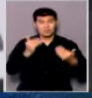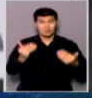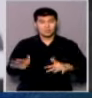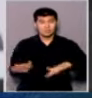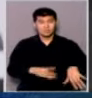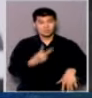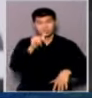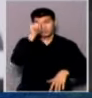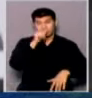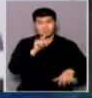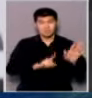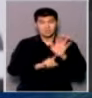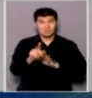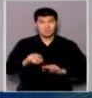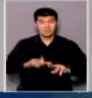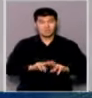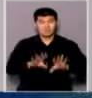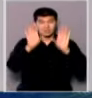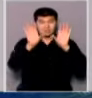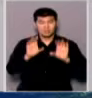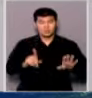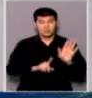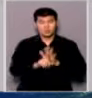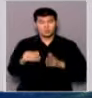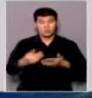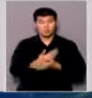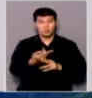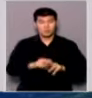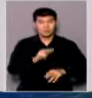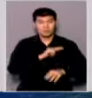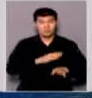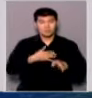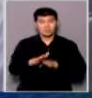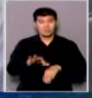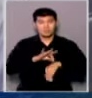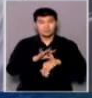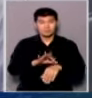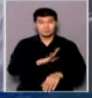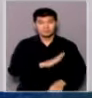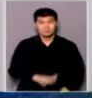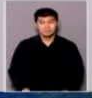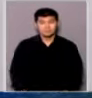Прошло 2 месяца со дня вступления в силу этого закона. Какая работа проделана в области за этот период?